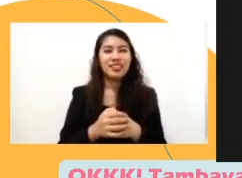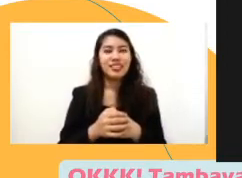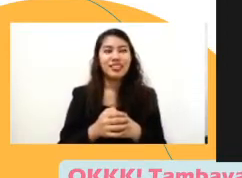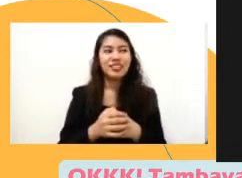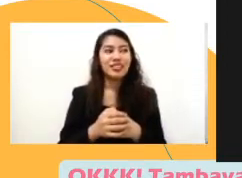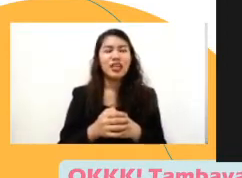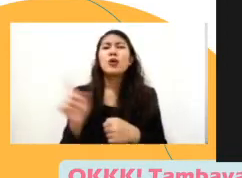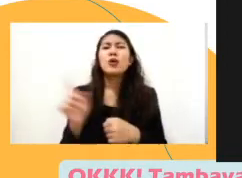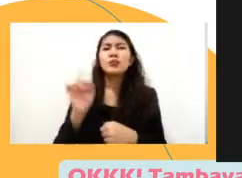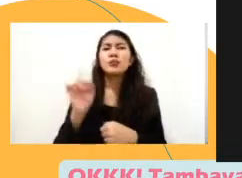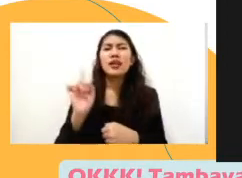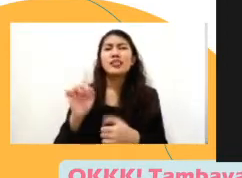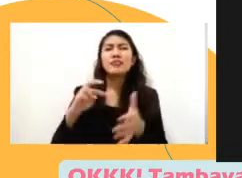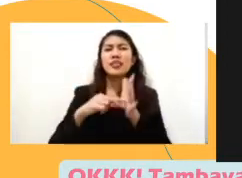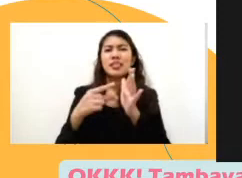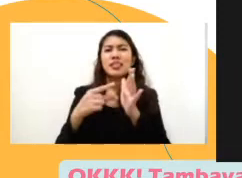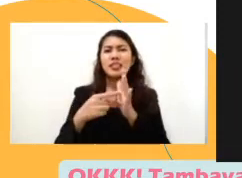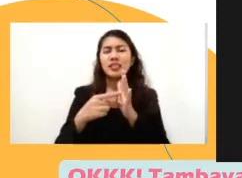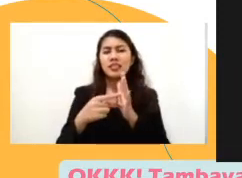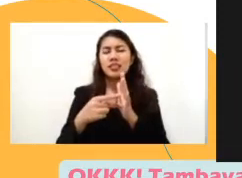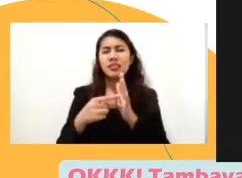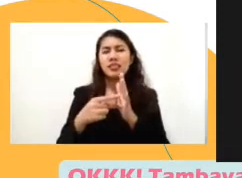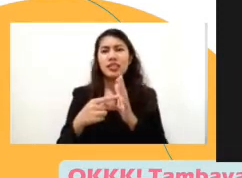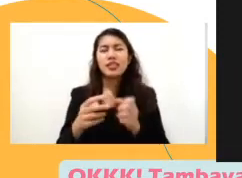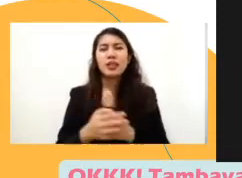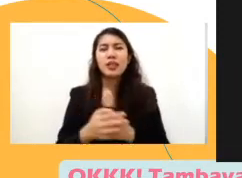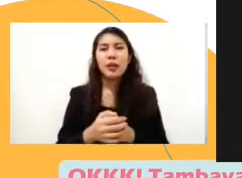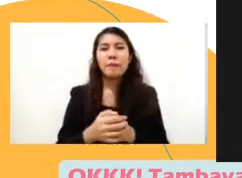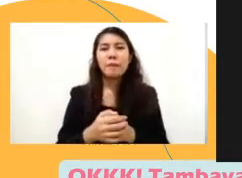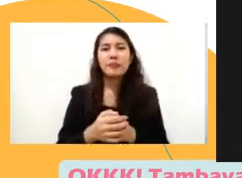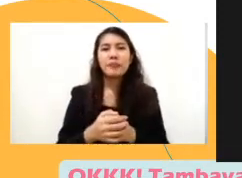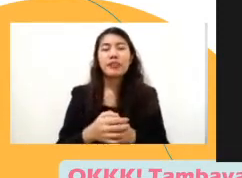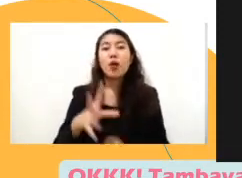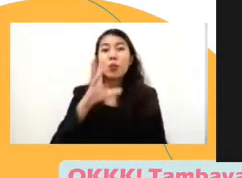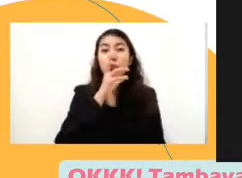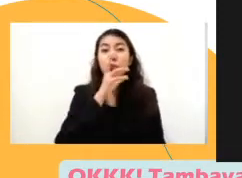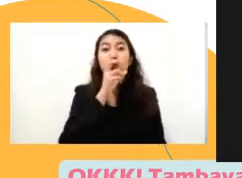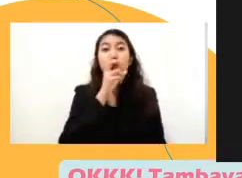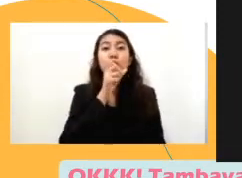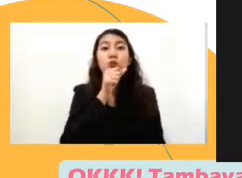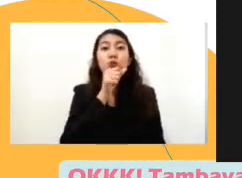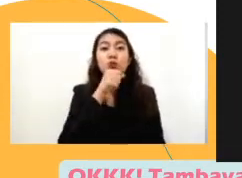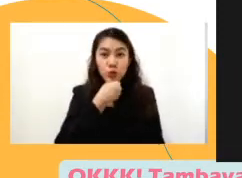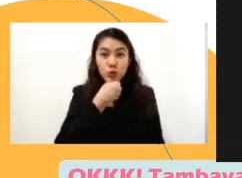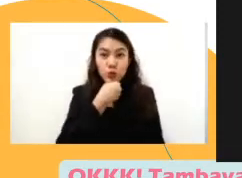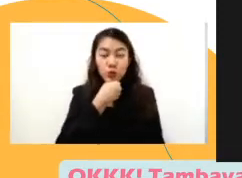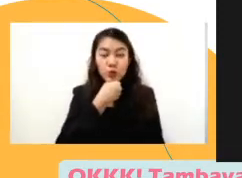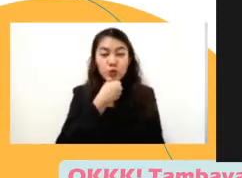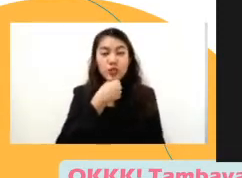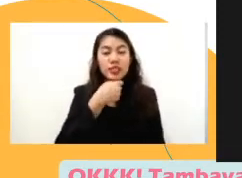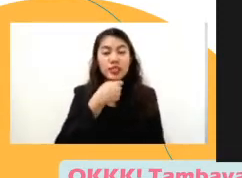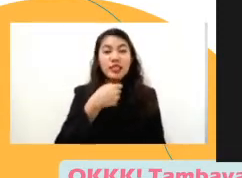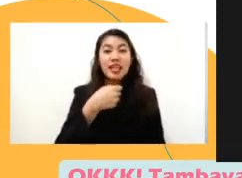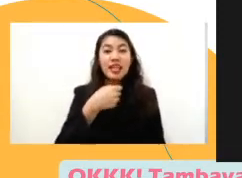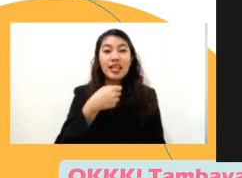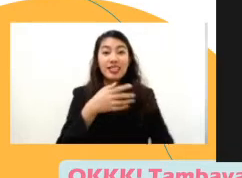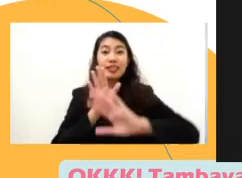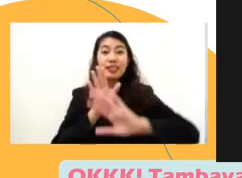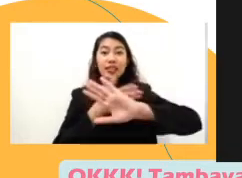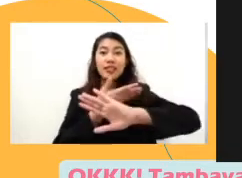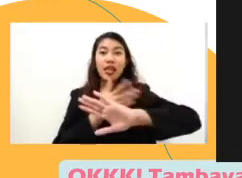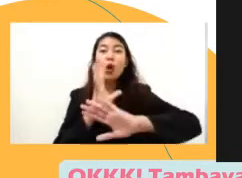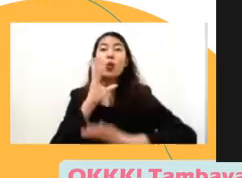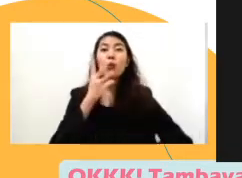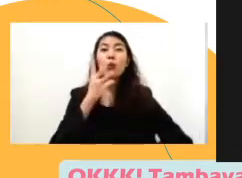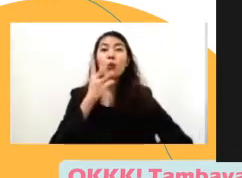age. Coming of age or sa pagtanda. Mula ang usually kanta to ng mga nagre-reminis ng